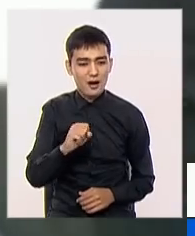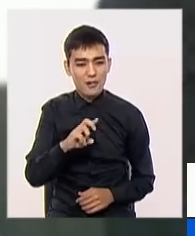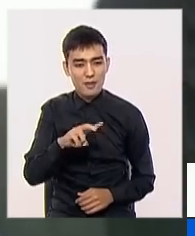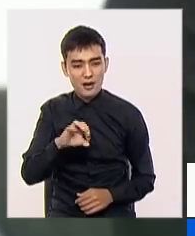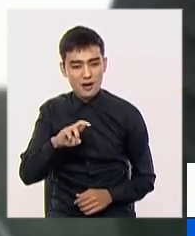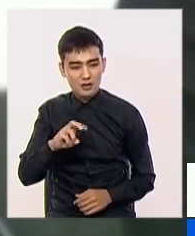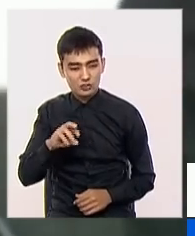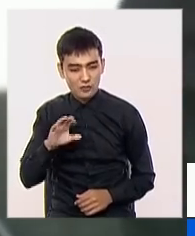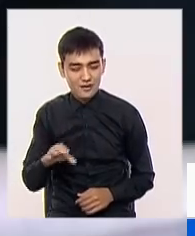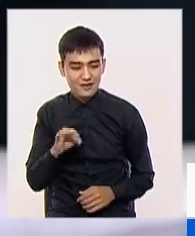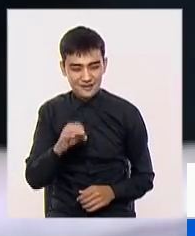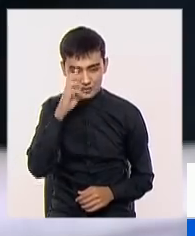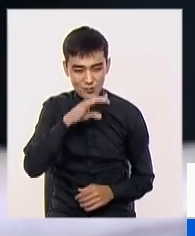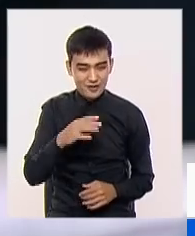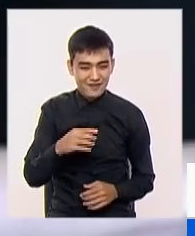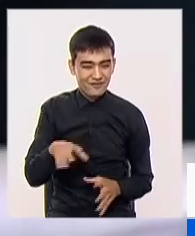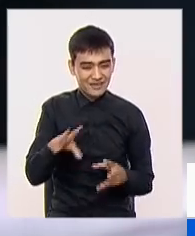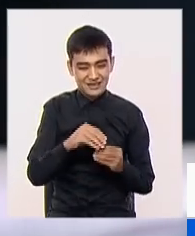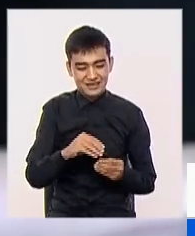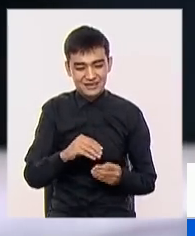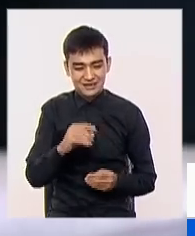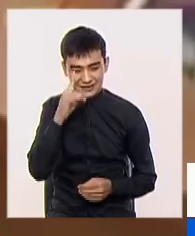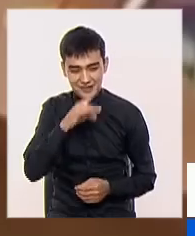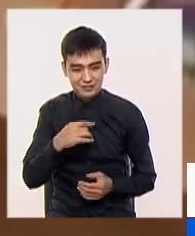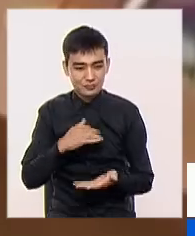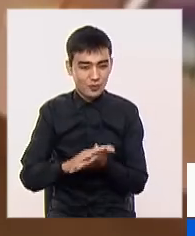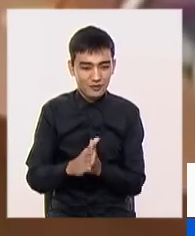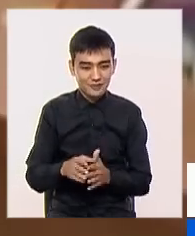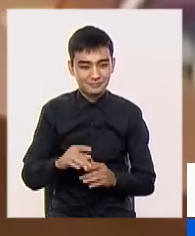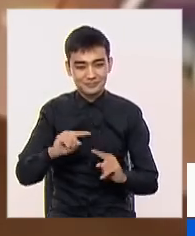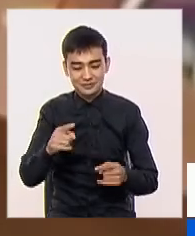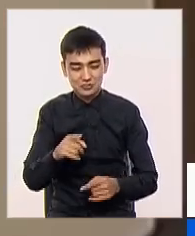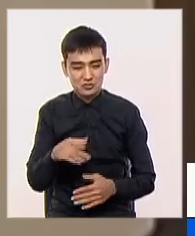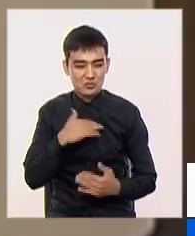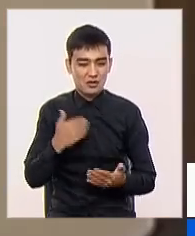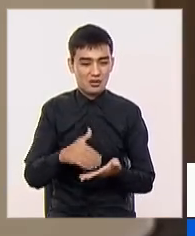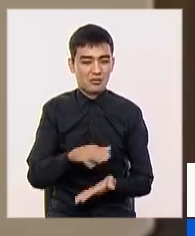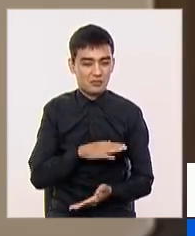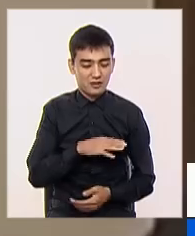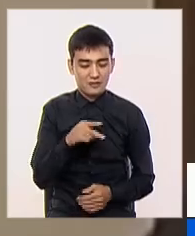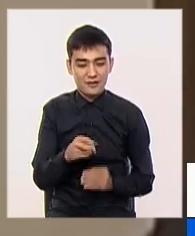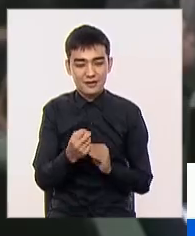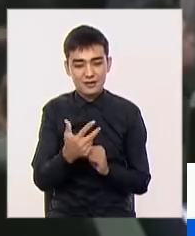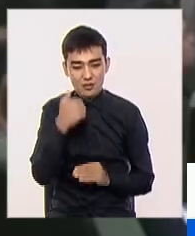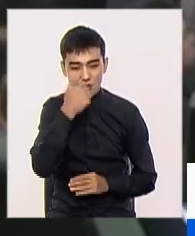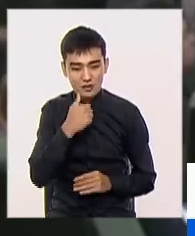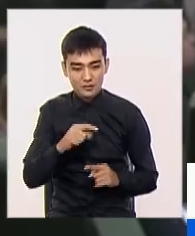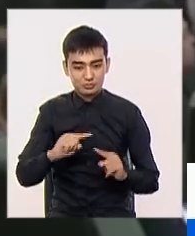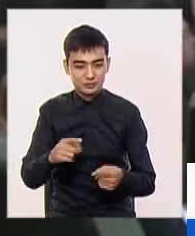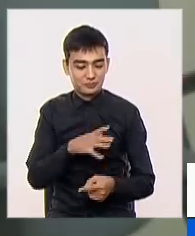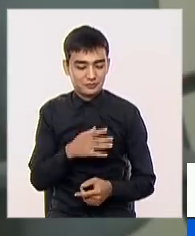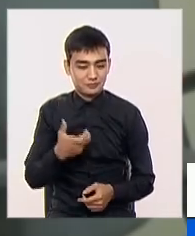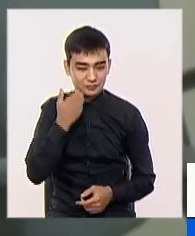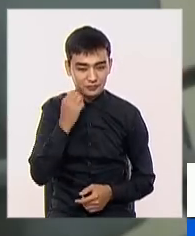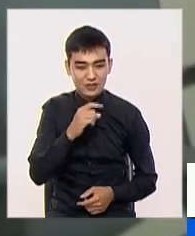всеми странами у нашей республики есть соглашение об экстрадиции. Все-таки благодаря таким соглашениям в 2013 году удалось экстрадировать